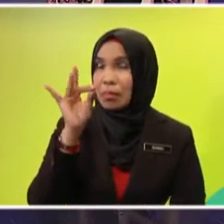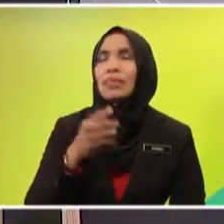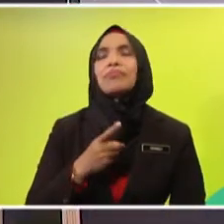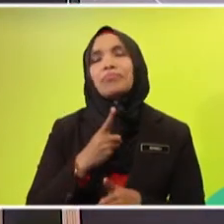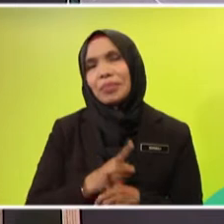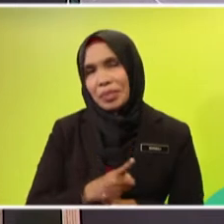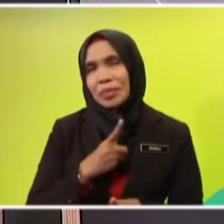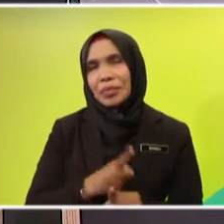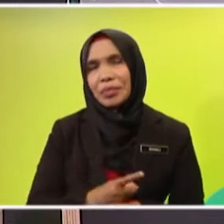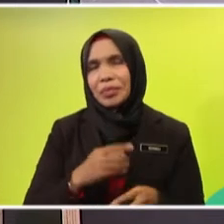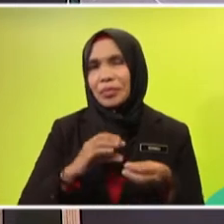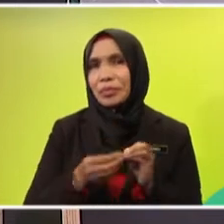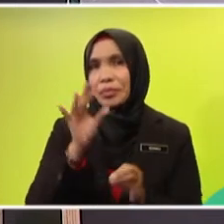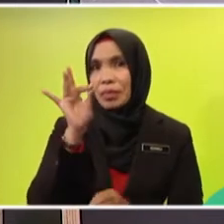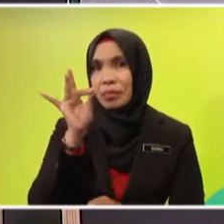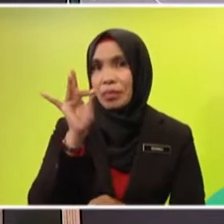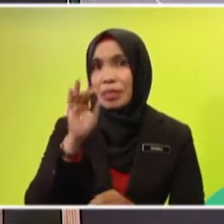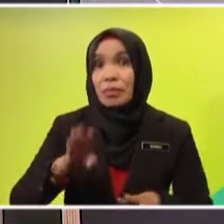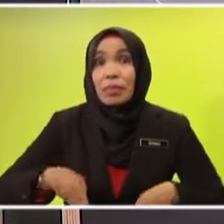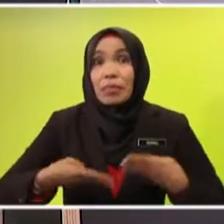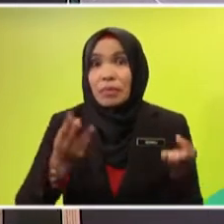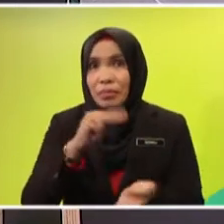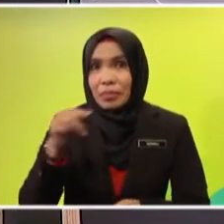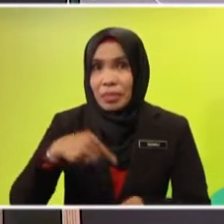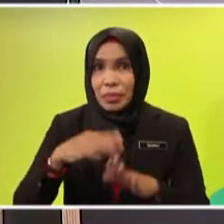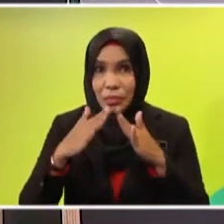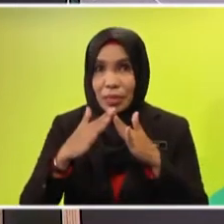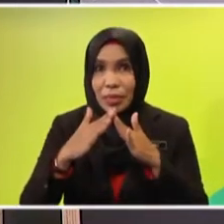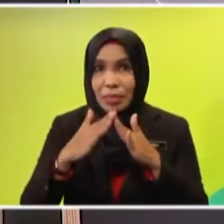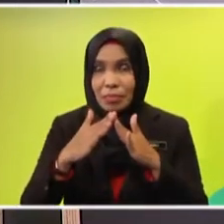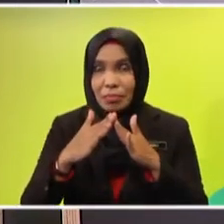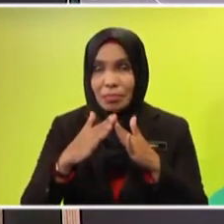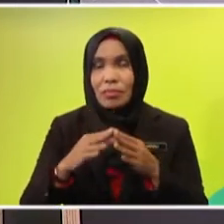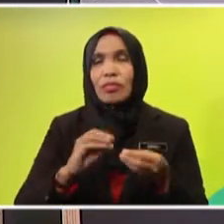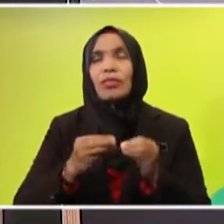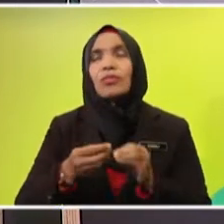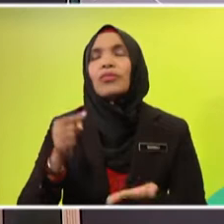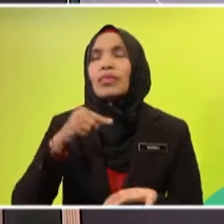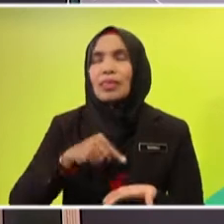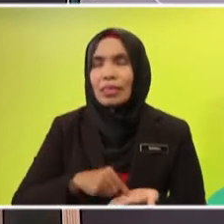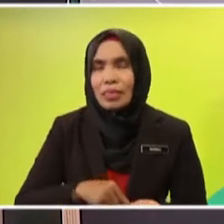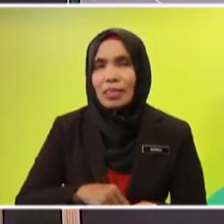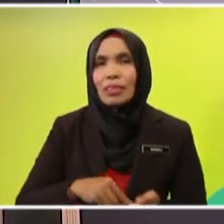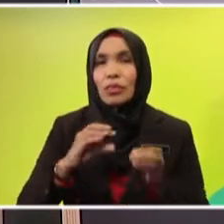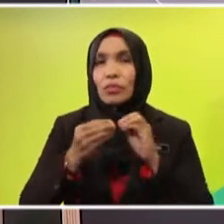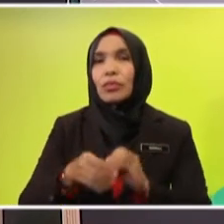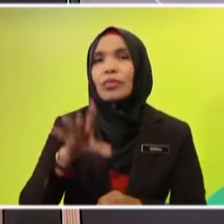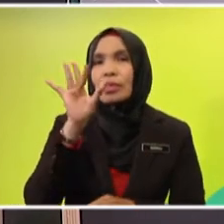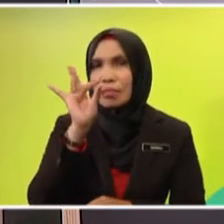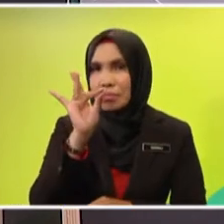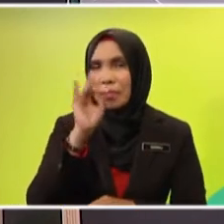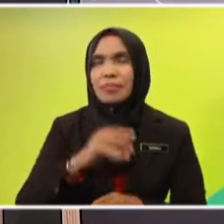68 Bagaimana melewati rumah di Lombok ini elah Nomor 8 Oke